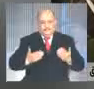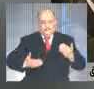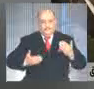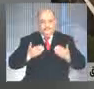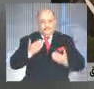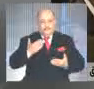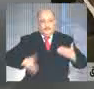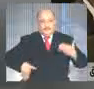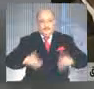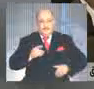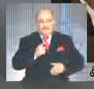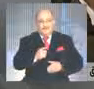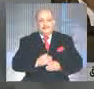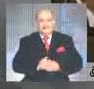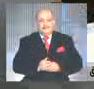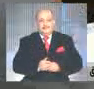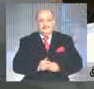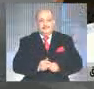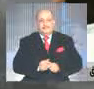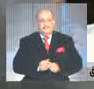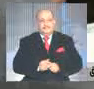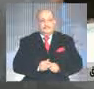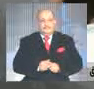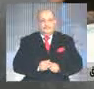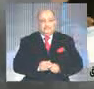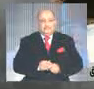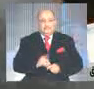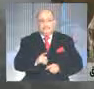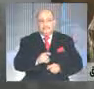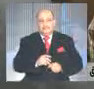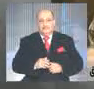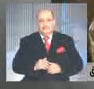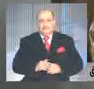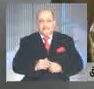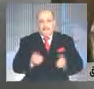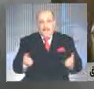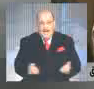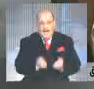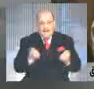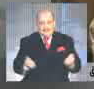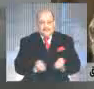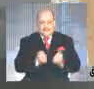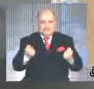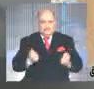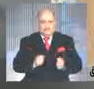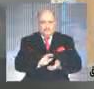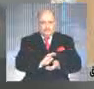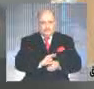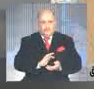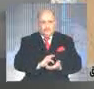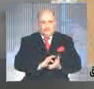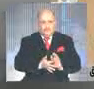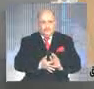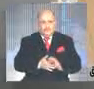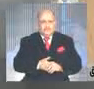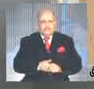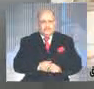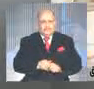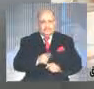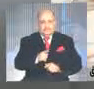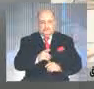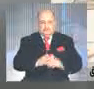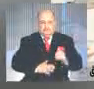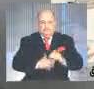ثقافية تحت إشراف الاتحاد التونسي لإعانة الأشخاص القاصرين ذهنيا بجملة والمنظمة الدولية